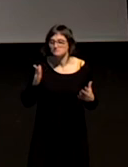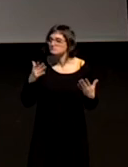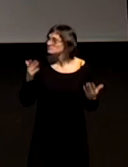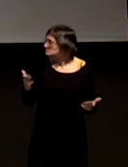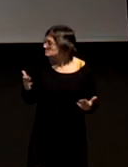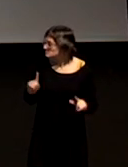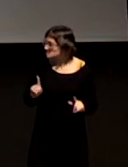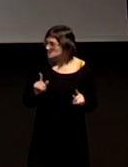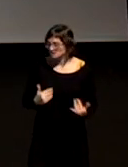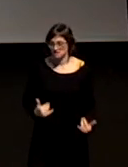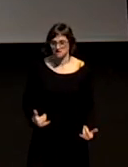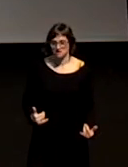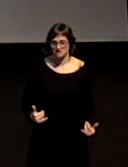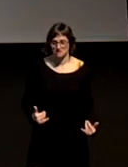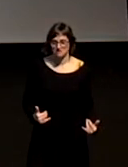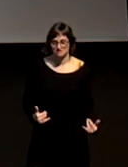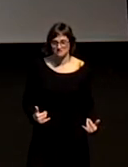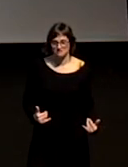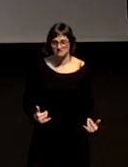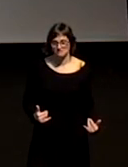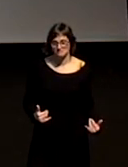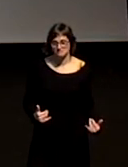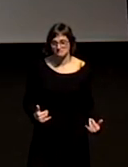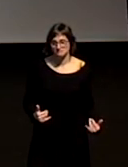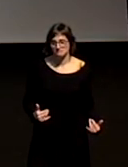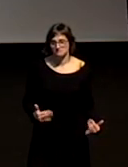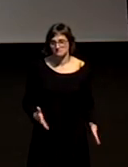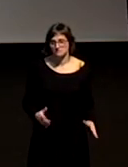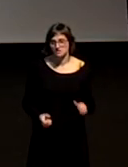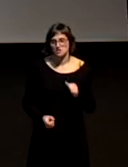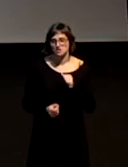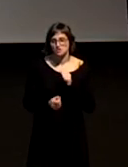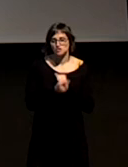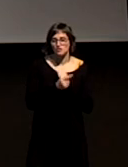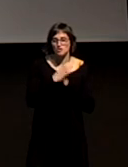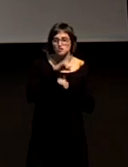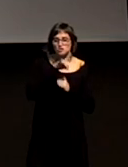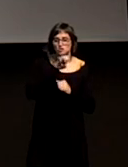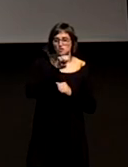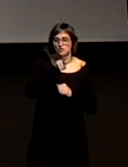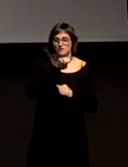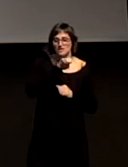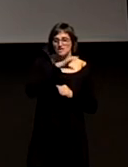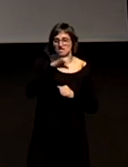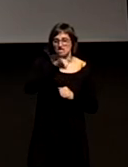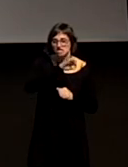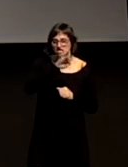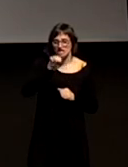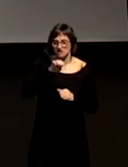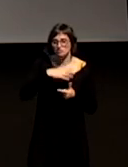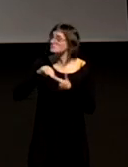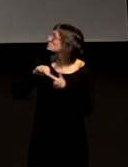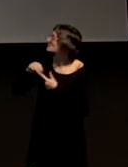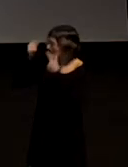il reste 2 sauf la chevêchette et le hibou des marais qui ne se reproduise pas